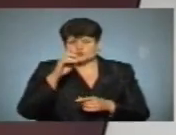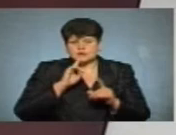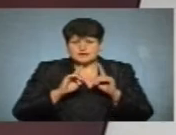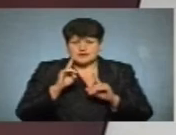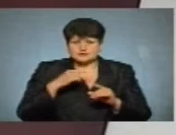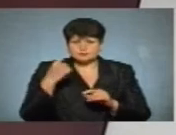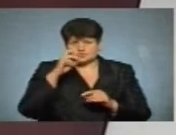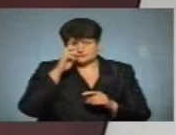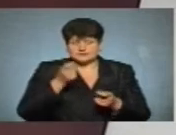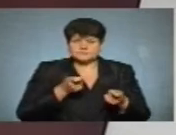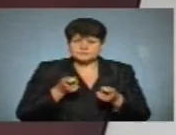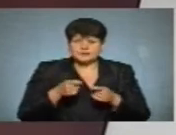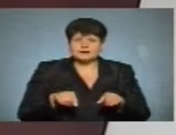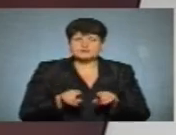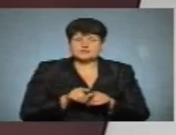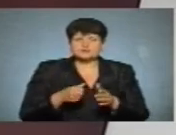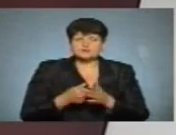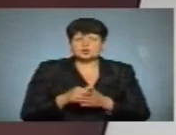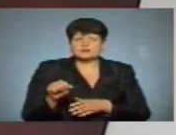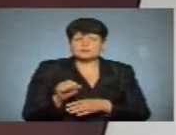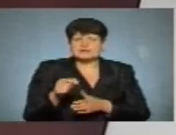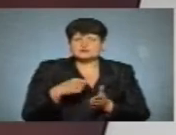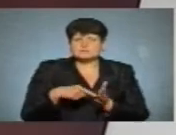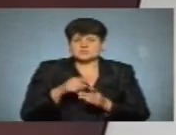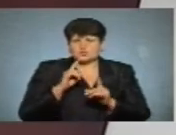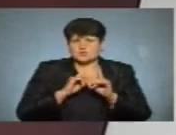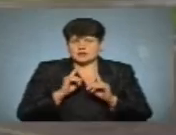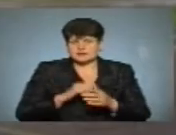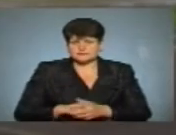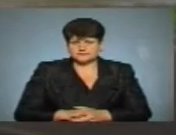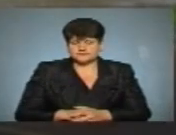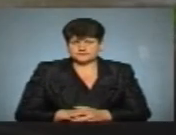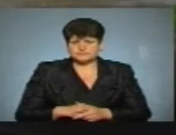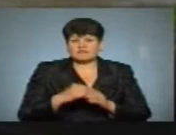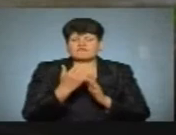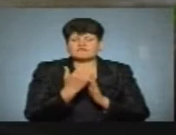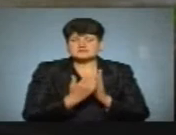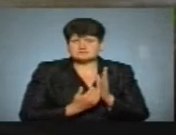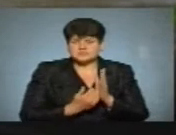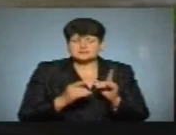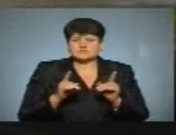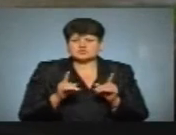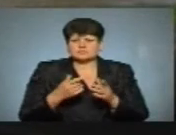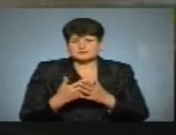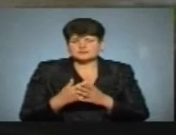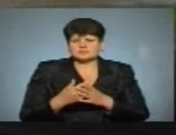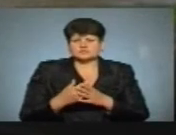та облдержадміністрації, а також до Теребовлянської міської ради. В списках, що ну там тільки десь до